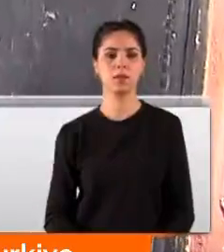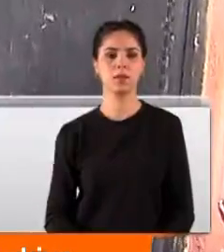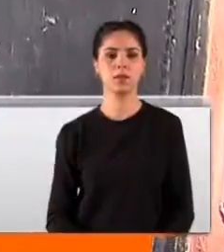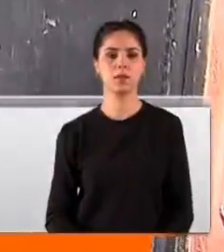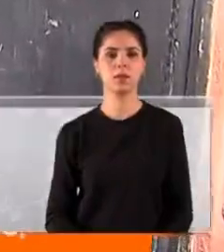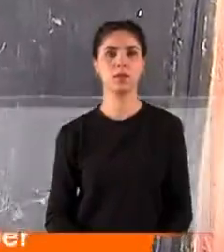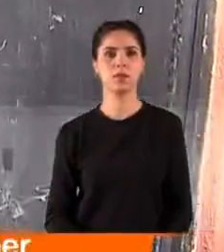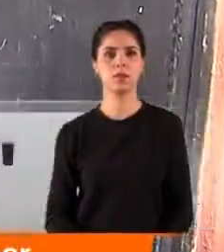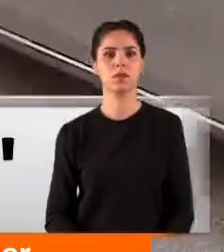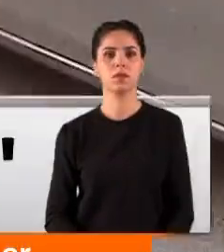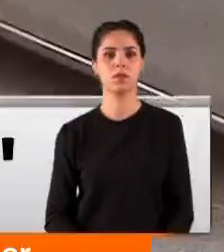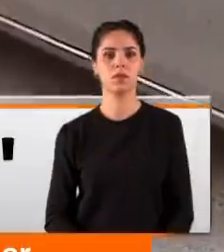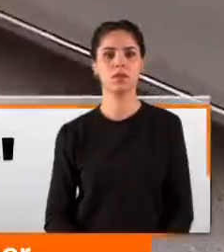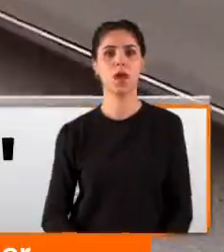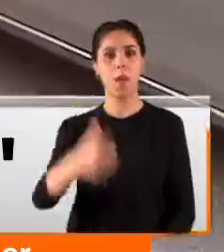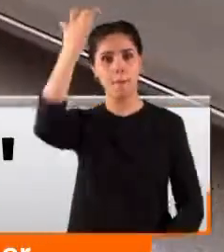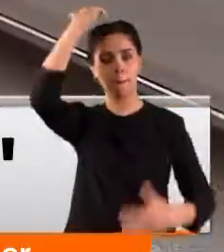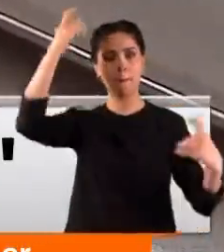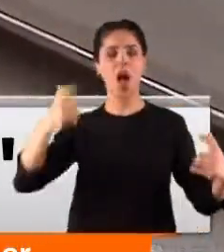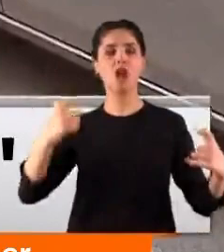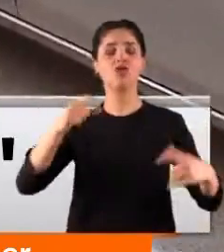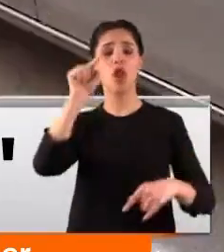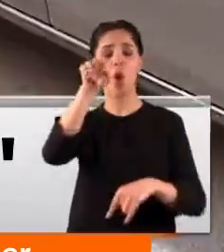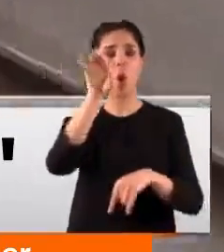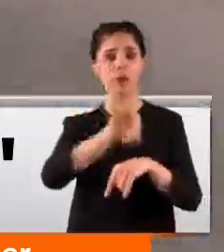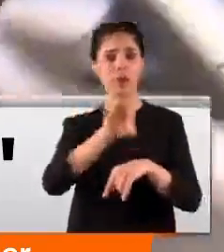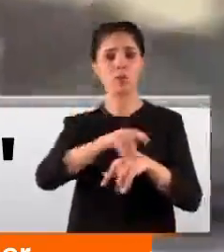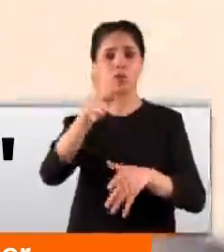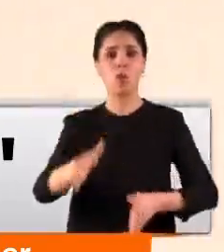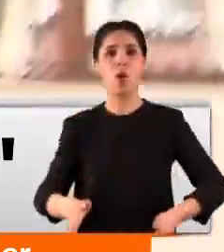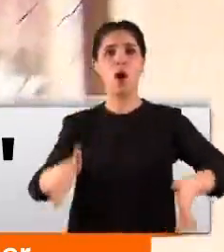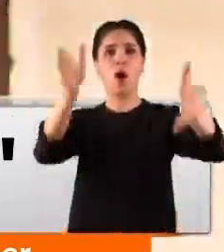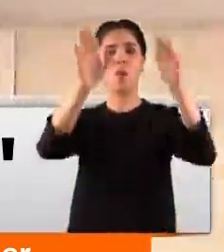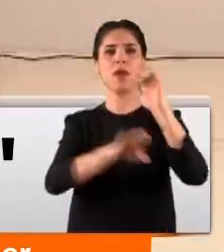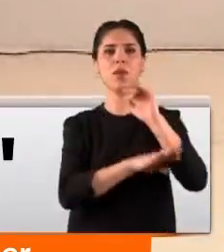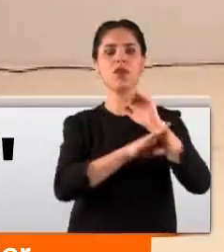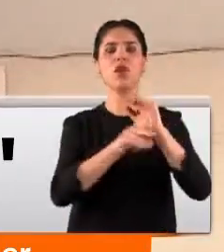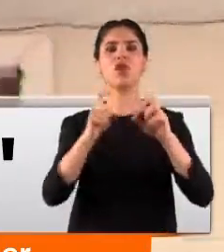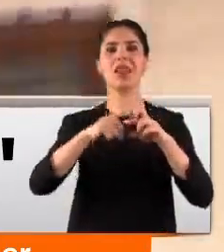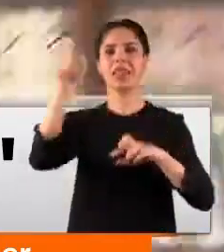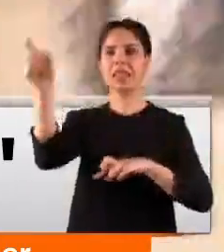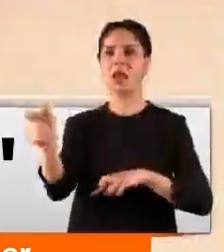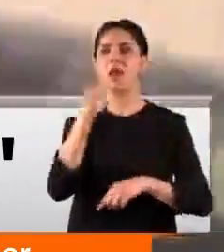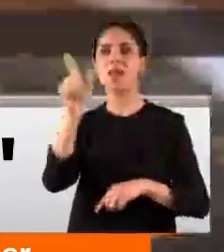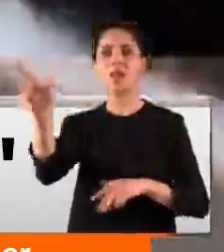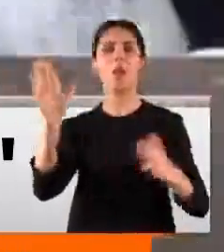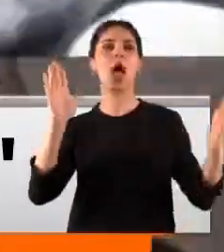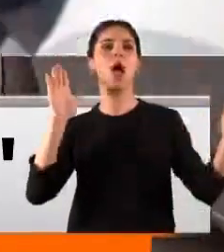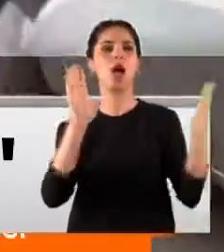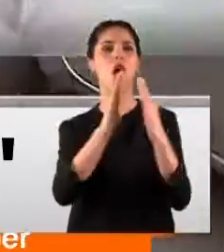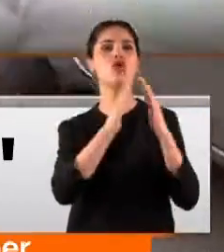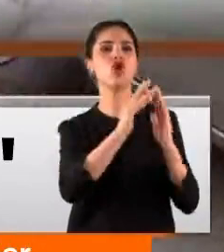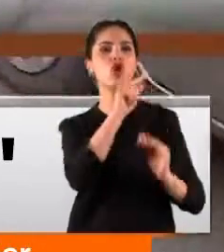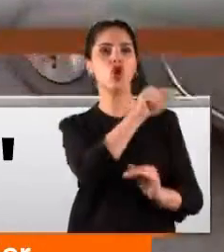niye bu hale geldi bilmiyoruz. Bağcılar'da o dehşet anları işte bu apartmanda oturan Ramazan Onat'ın karşı komşusu Ahmet